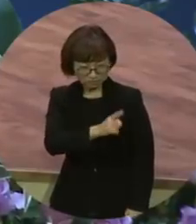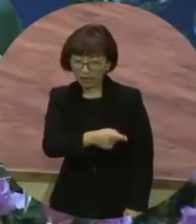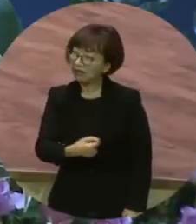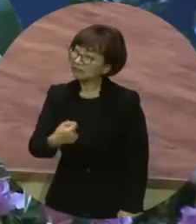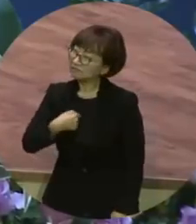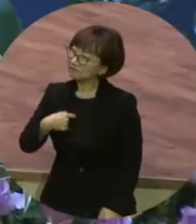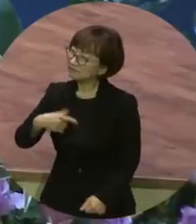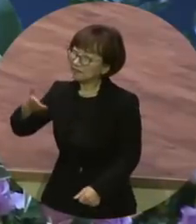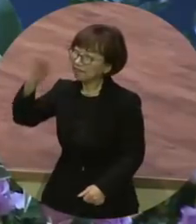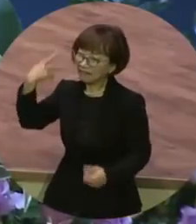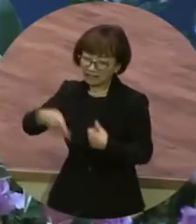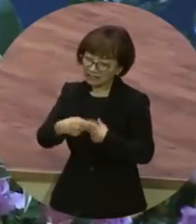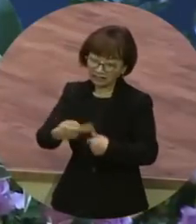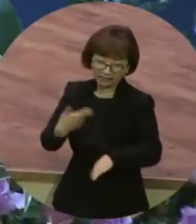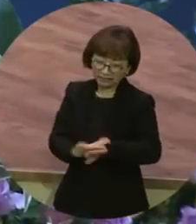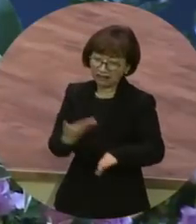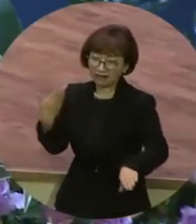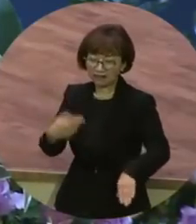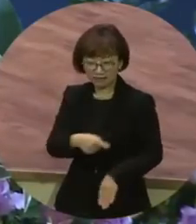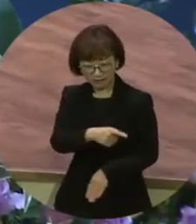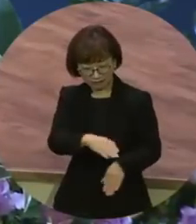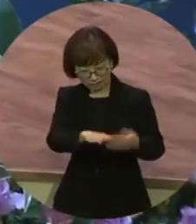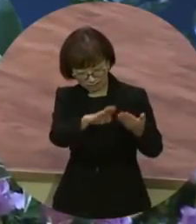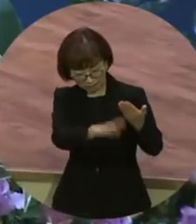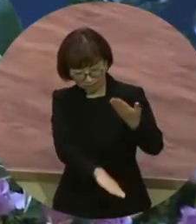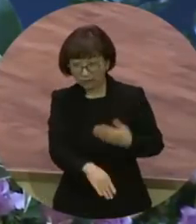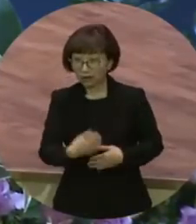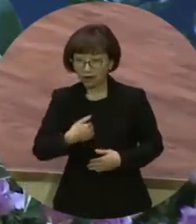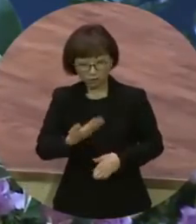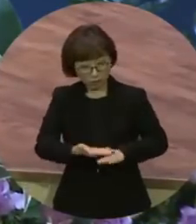우리 때는 안 그랬는데. 아, 얘네는 선후배도 없고요.